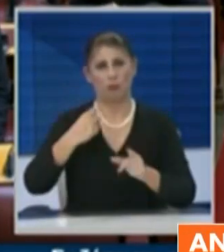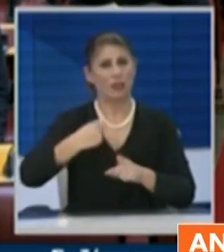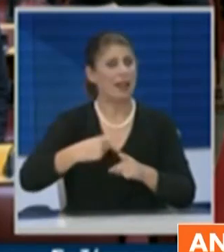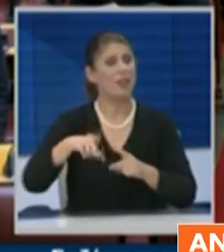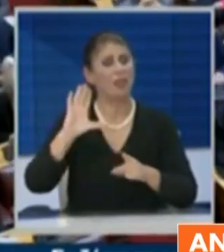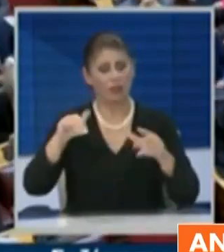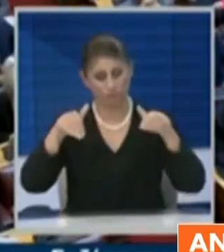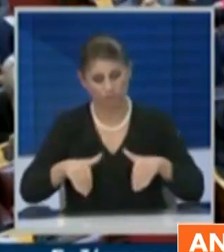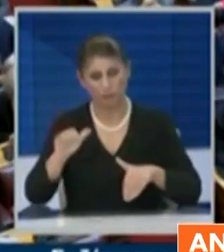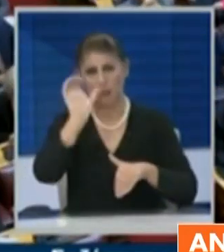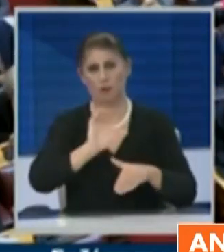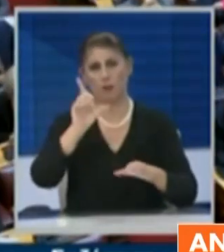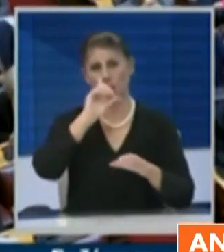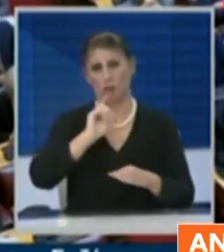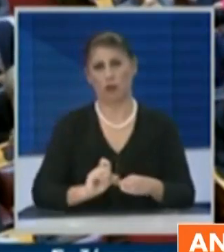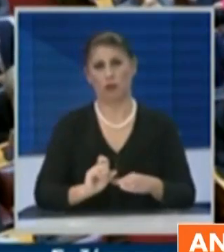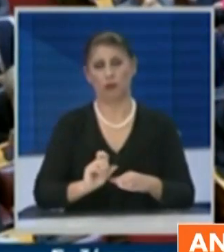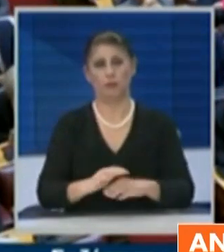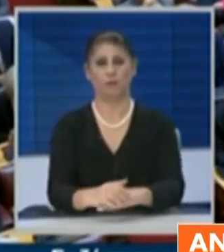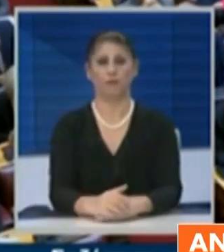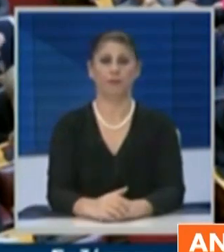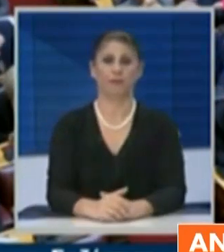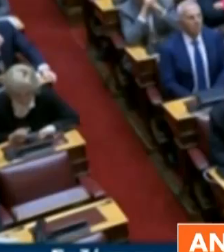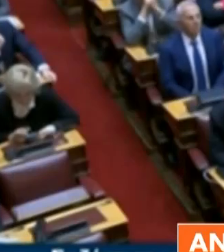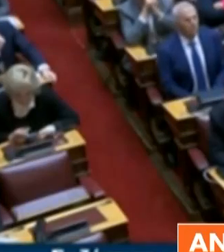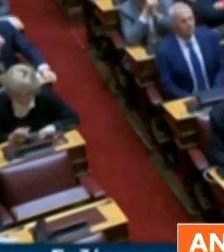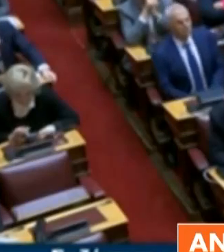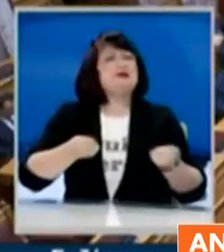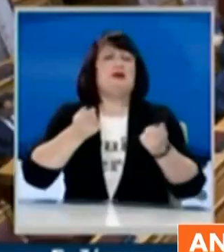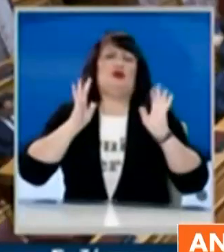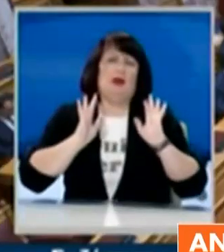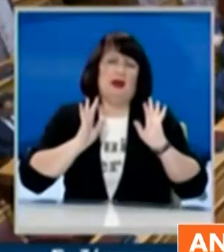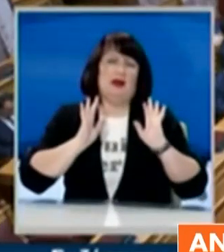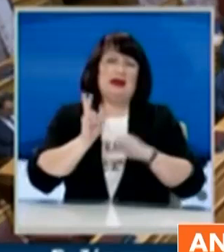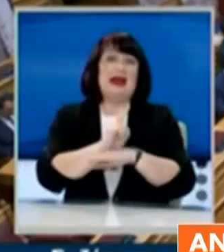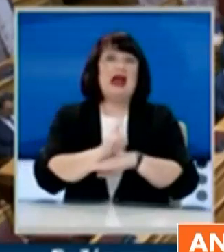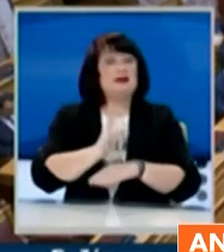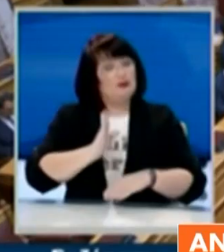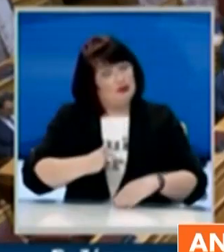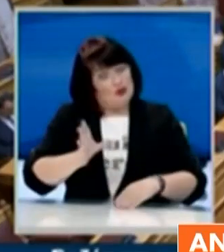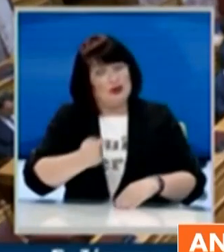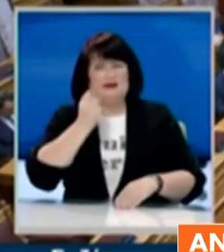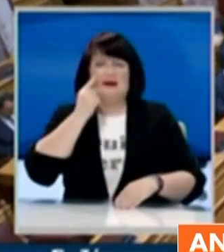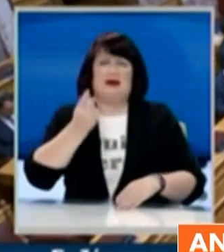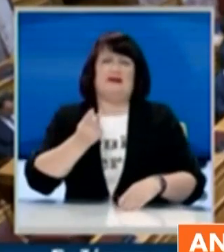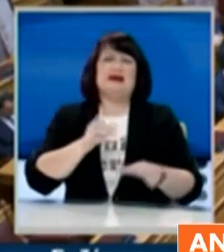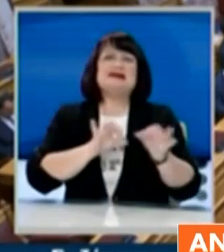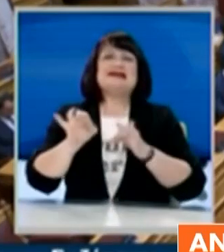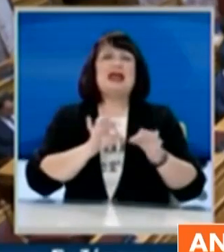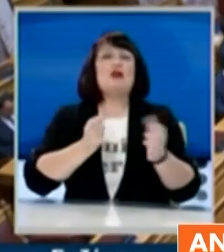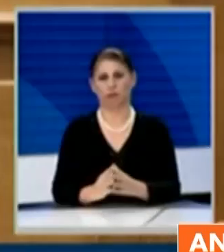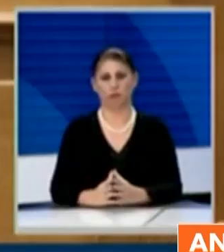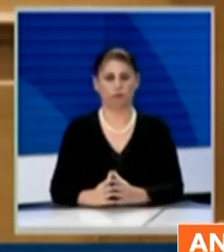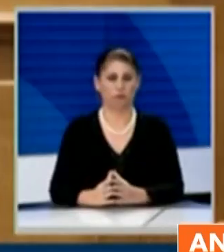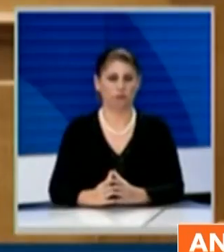έδρανα της αξιωματικής αντιπολίτευσης οδήγησε τον πρωθυπουργό σε ένα καυστικό σχόλιο, το οποίο απαντήθηκε δεικτικά από τον Σωκράτη